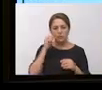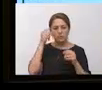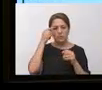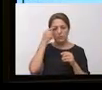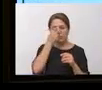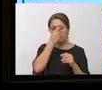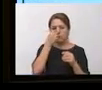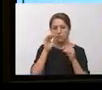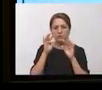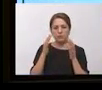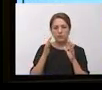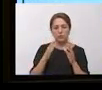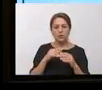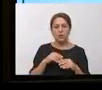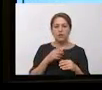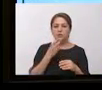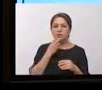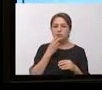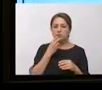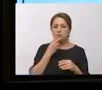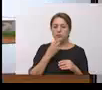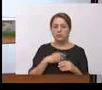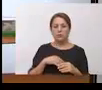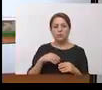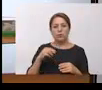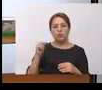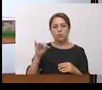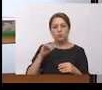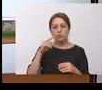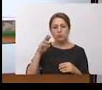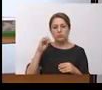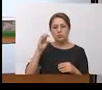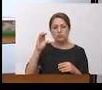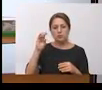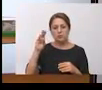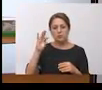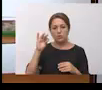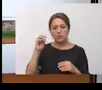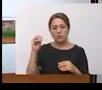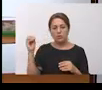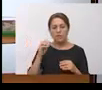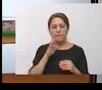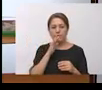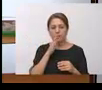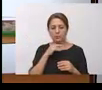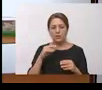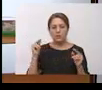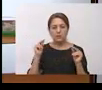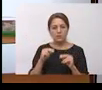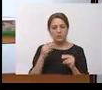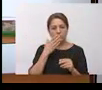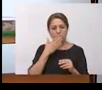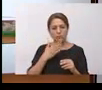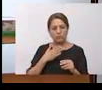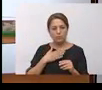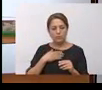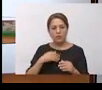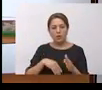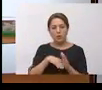серебристый смех. Чудесное время. Настоящая любовь. Лучший друг. Больше